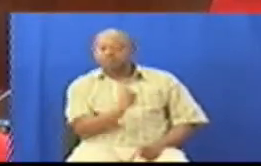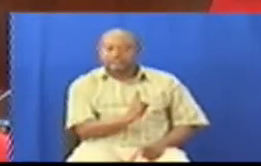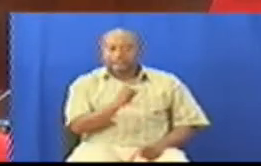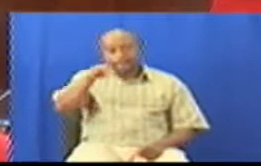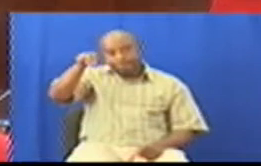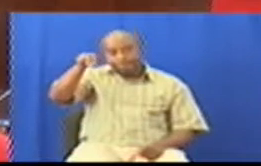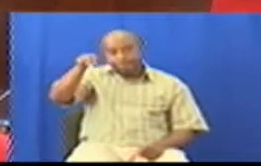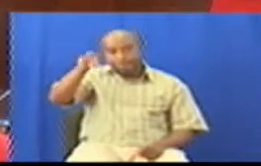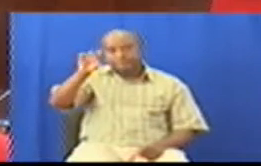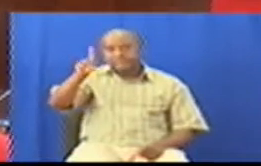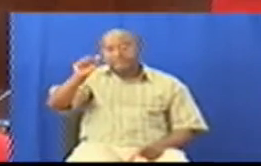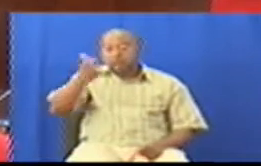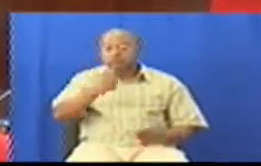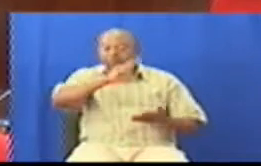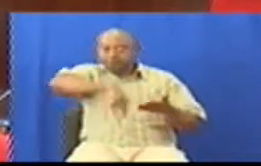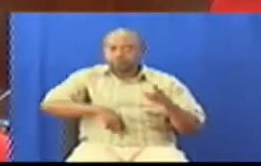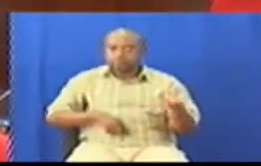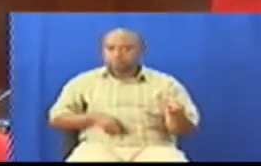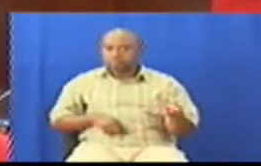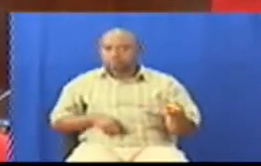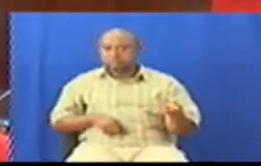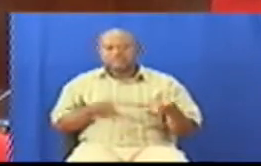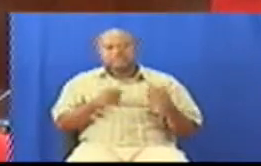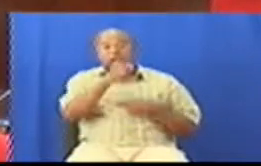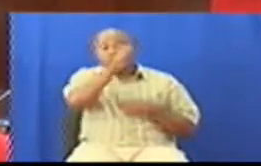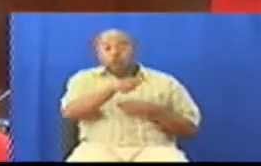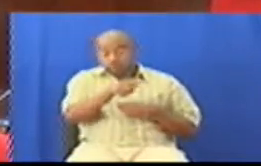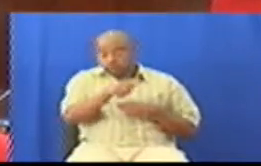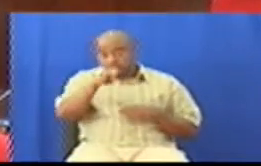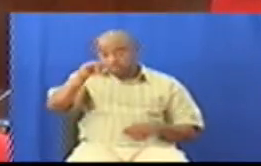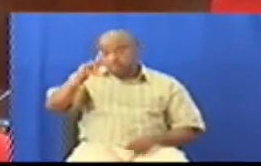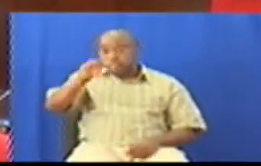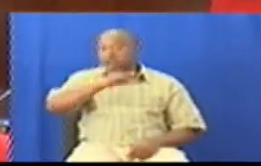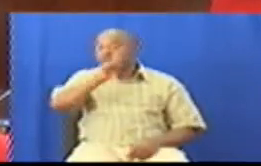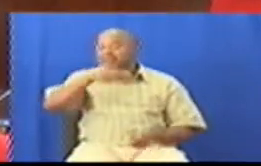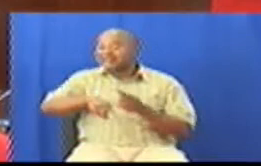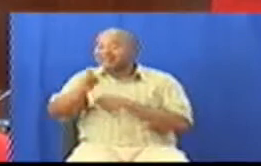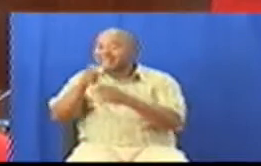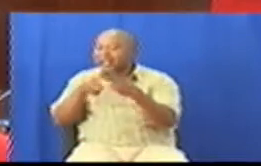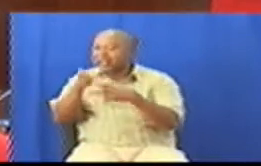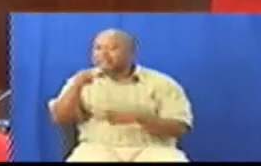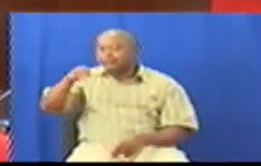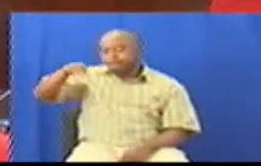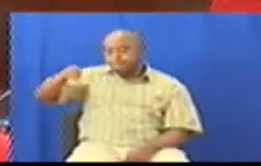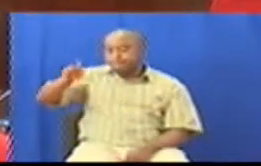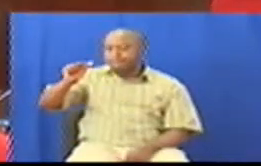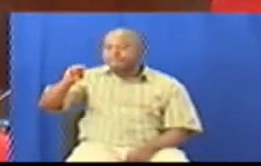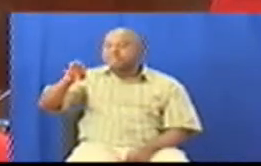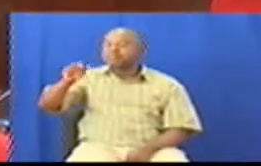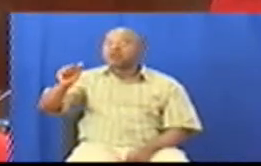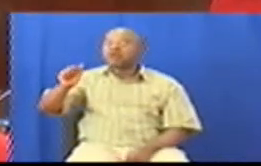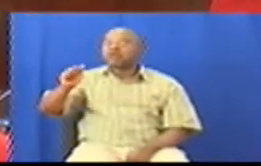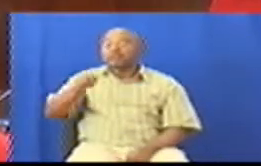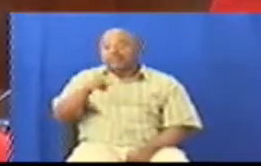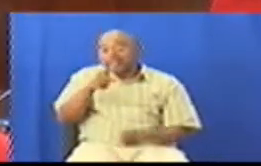vile ilikuwa ndogo, hawajafika kabisa watu wa NIDA ndani ya kata za Mlimba. Kati ya kata 16 wamefika kata 2 tu, kata